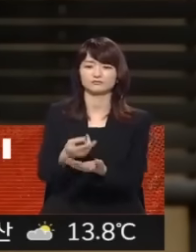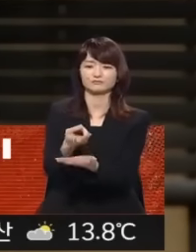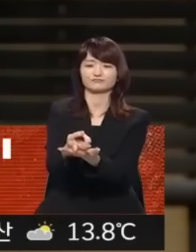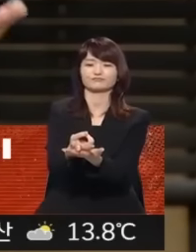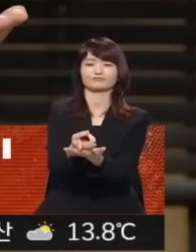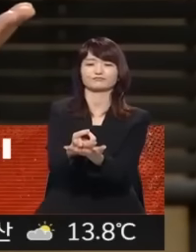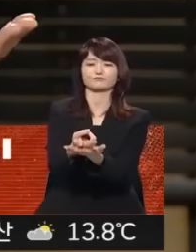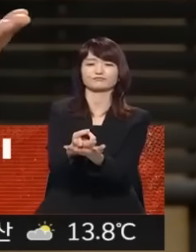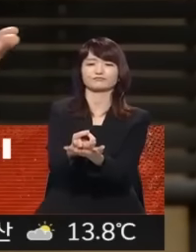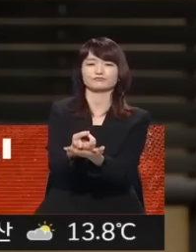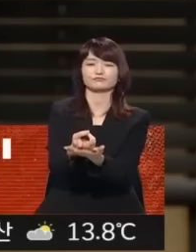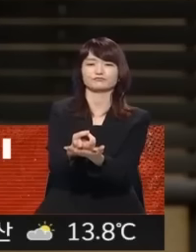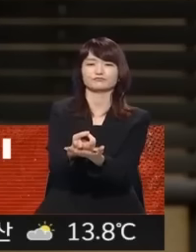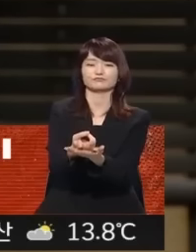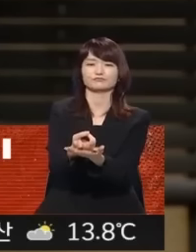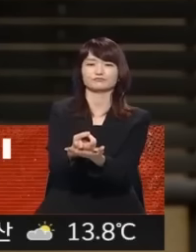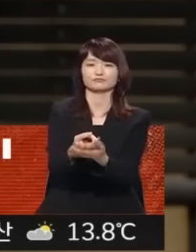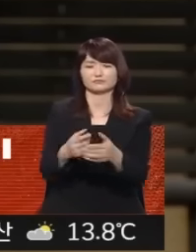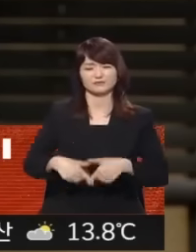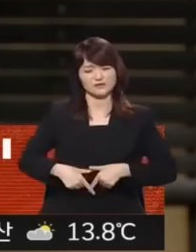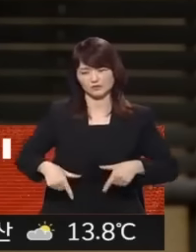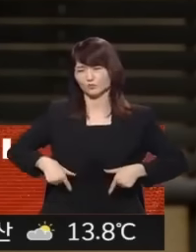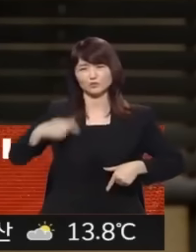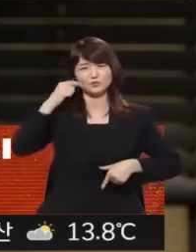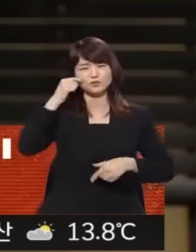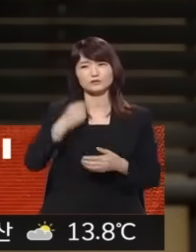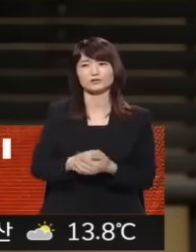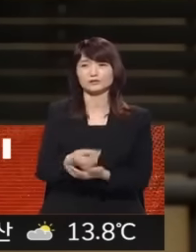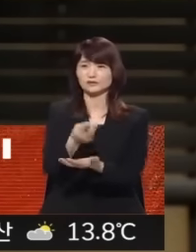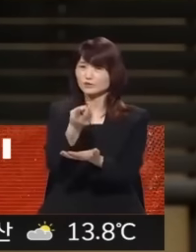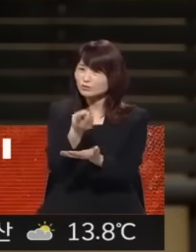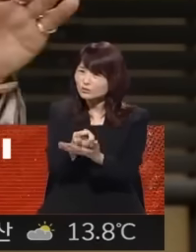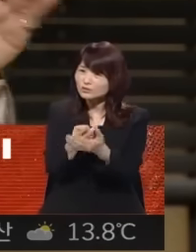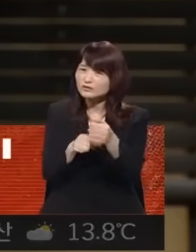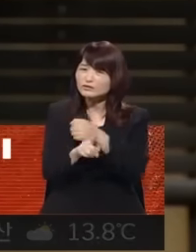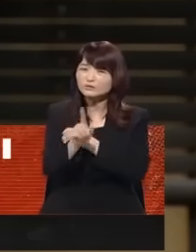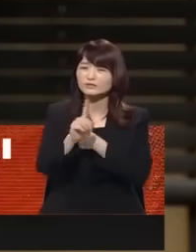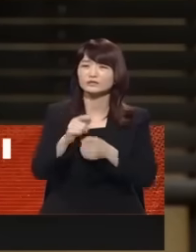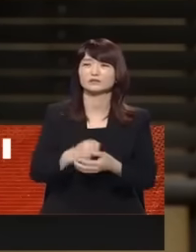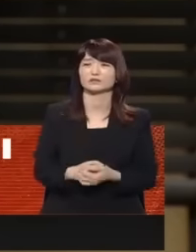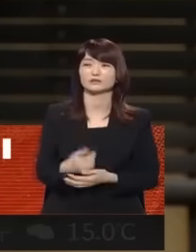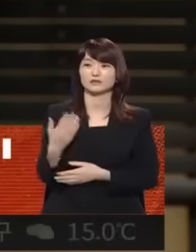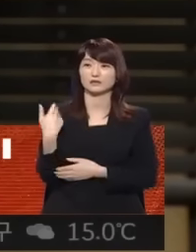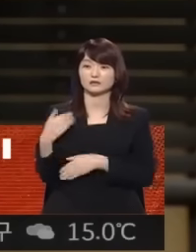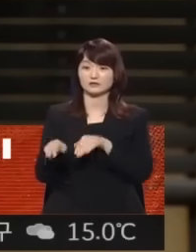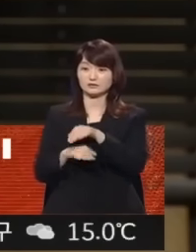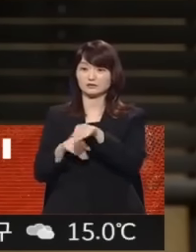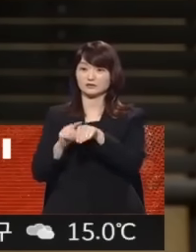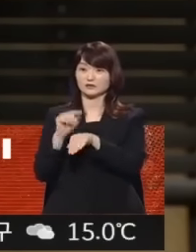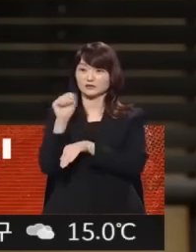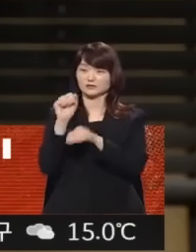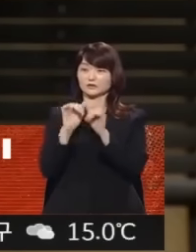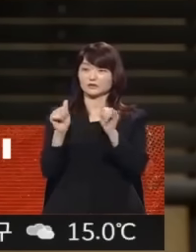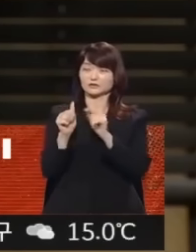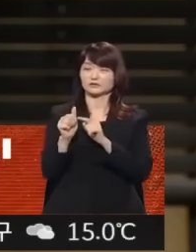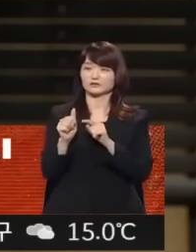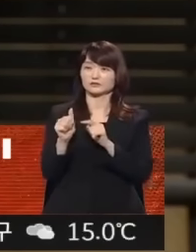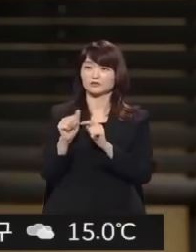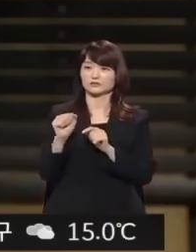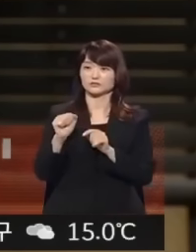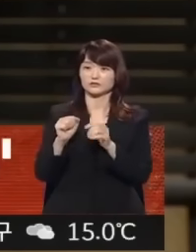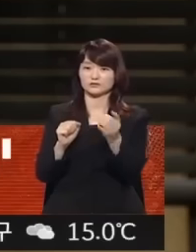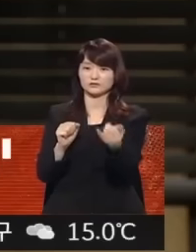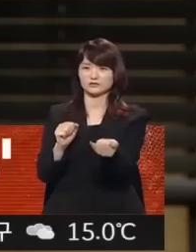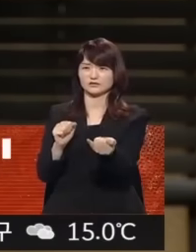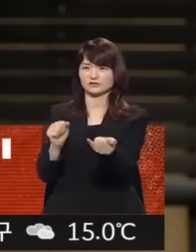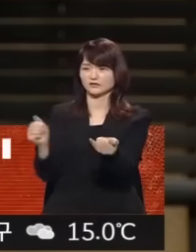비트나면서 아예 그래 누워버린 거예요. 아니 저렇게까지 누우셔야 되는지 결국 아까 그분이 남자분이 남편분이에요. 남편분이